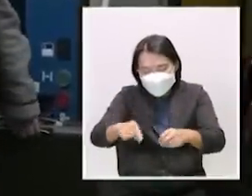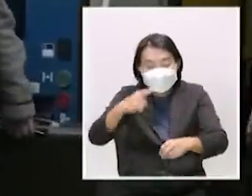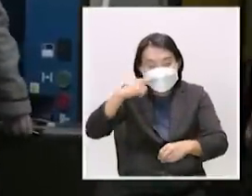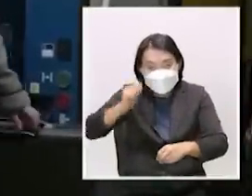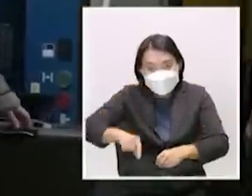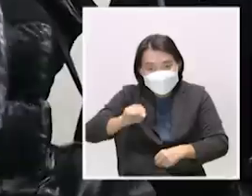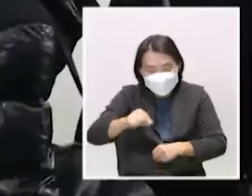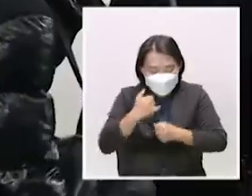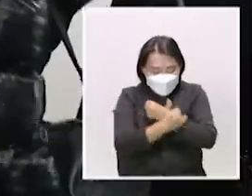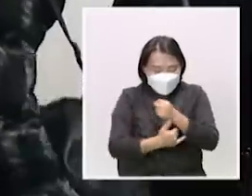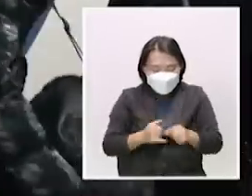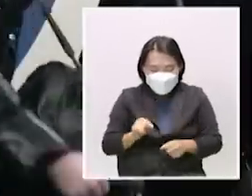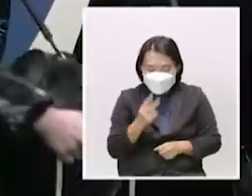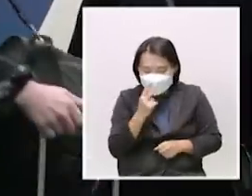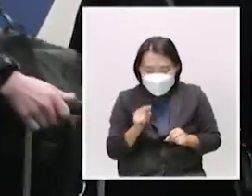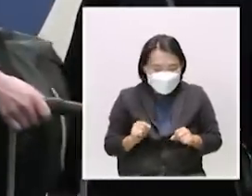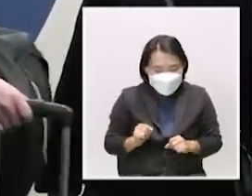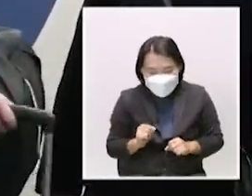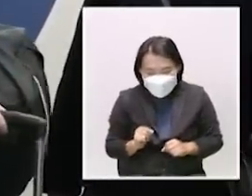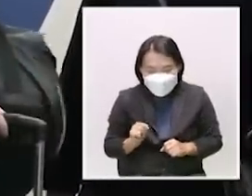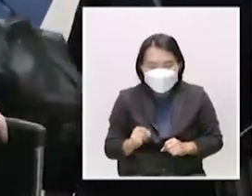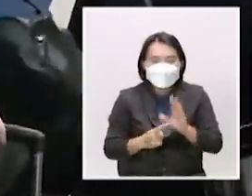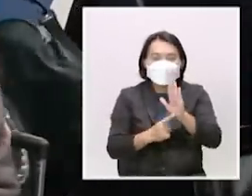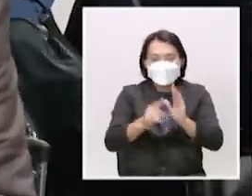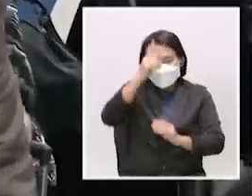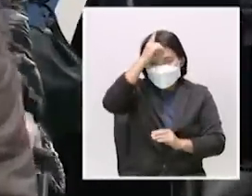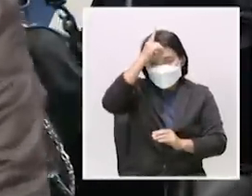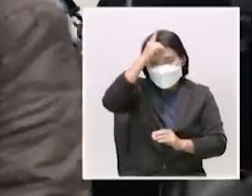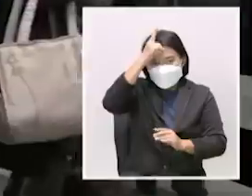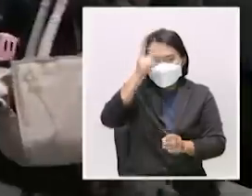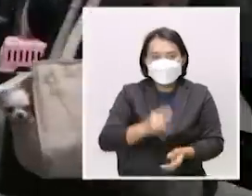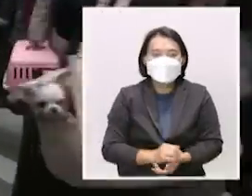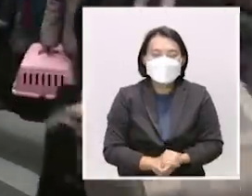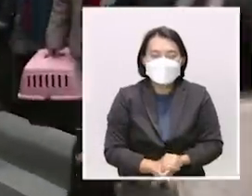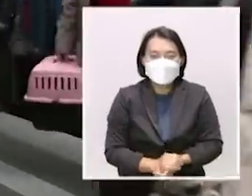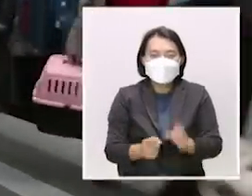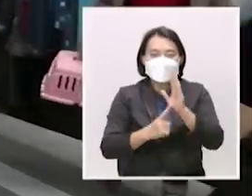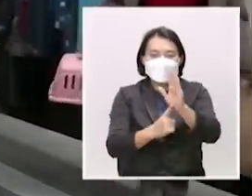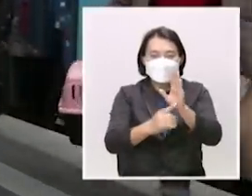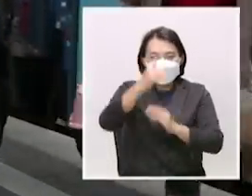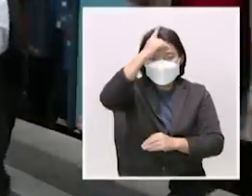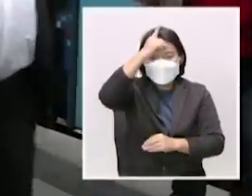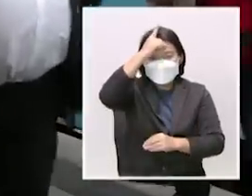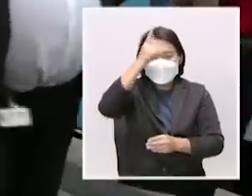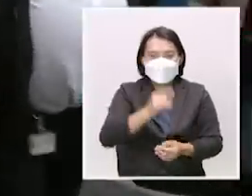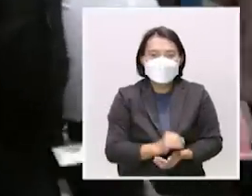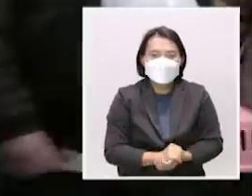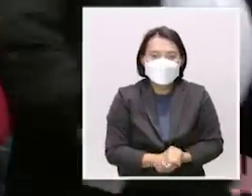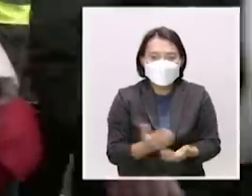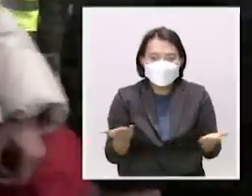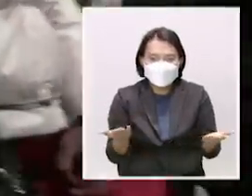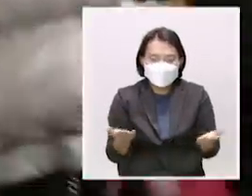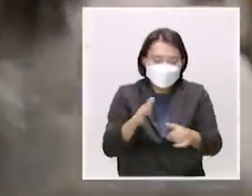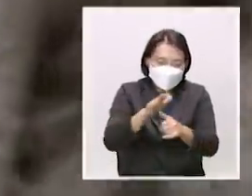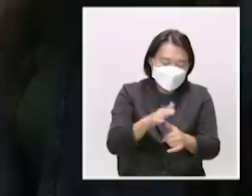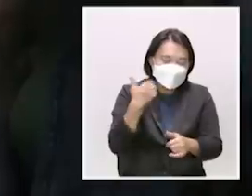าระหประเทศเขาก็ตึกขนมายิรมันนี้มืกับเอาเปลี่ยบ